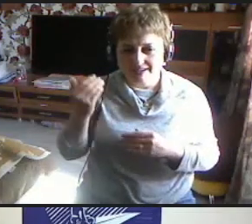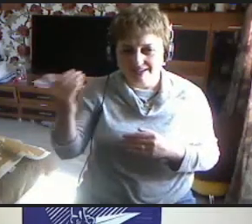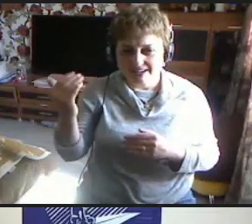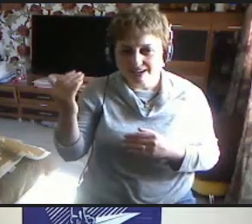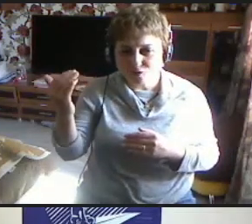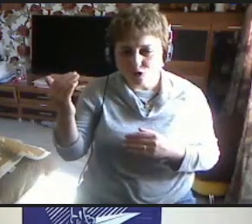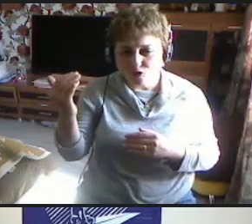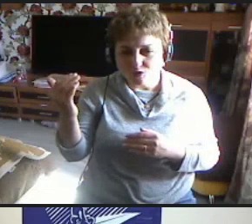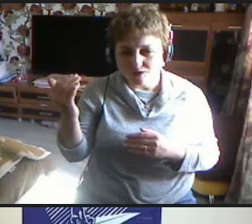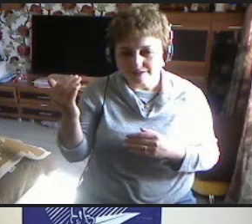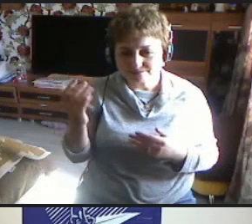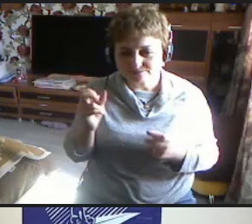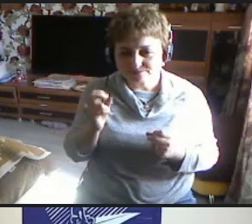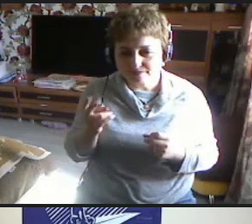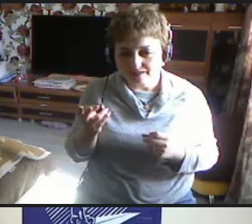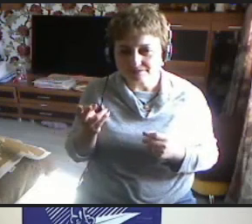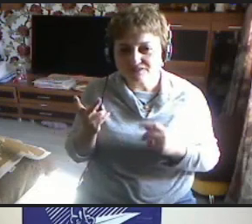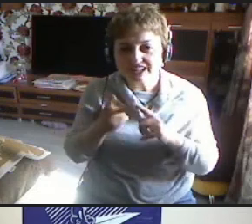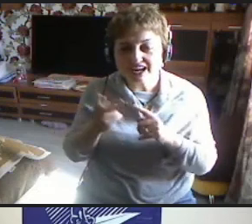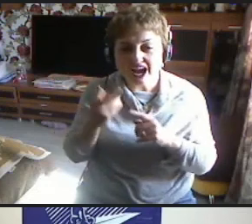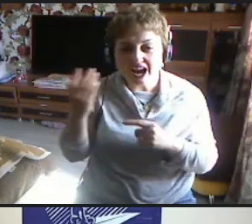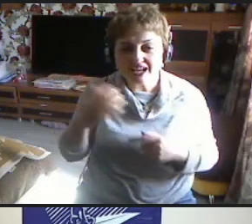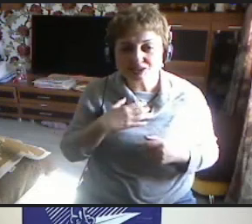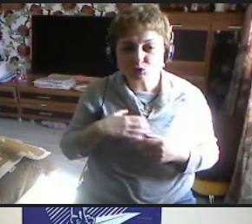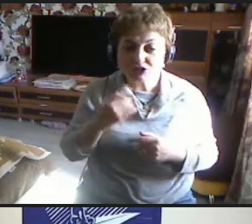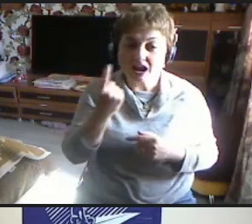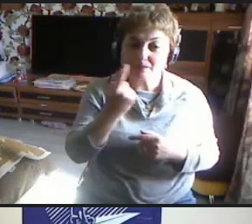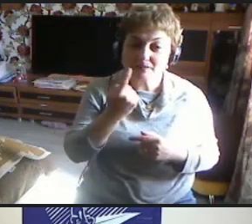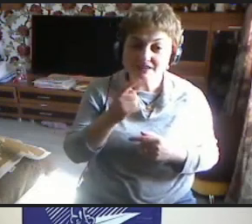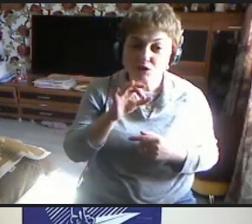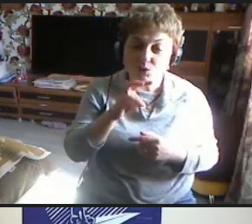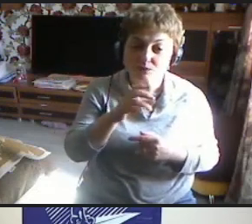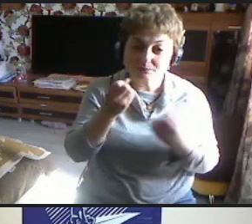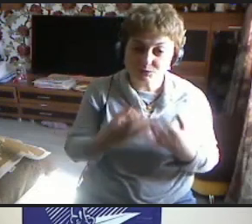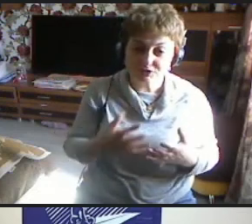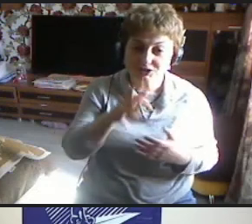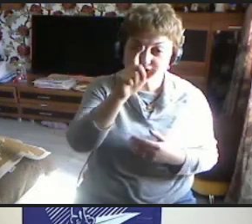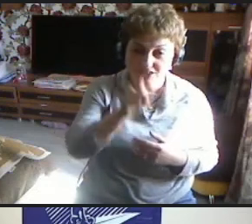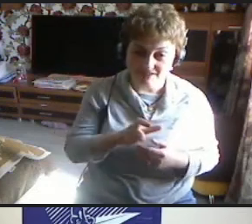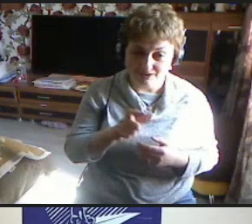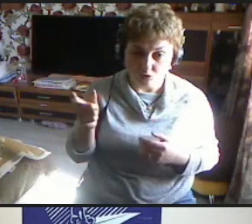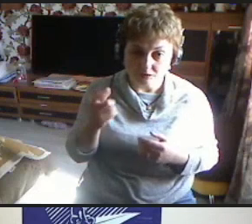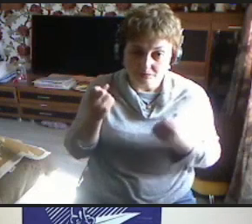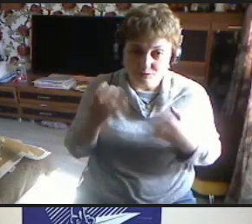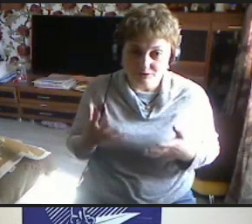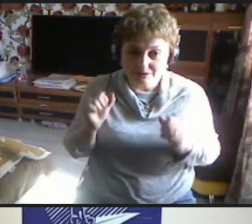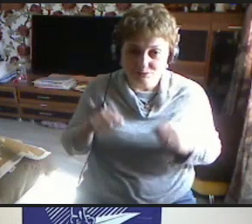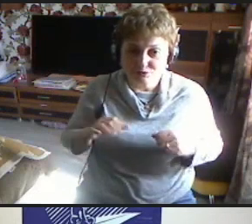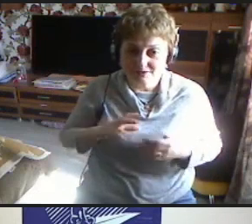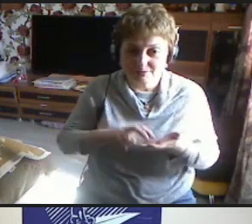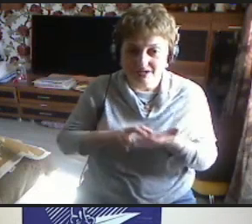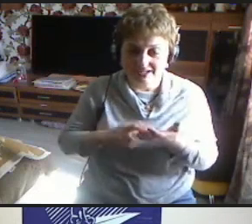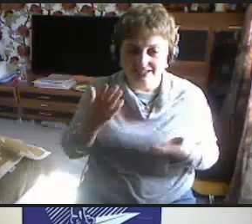бы, вторая сущность, а первая сущность, он просто человек. Он может элементарно бояться, если у ребенка